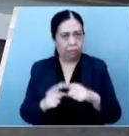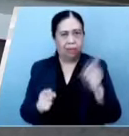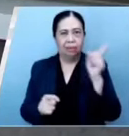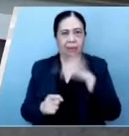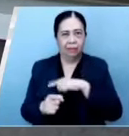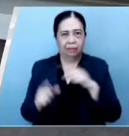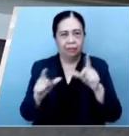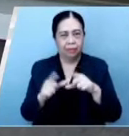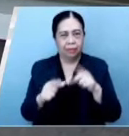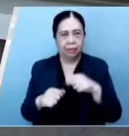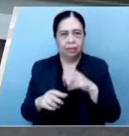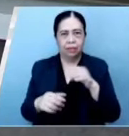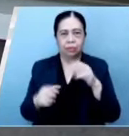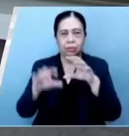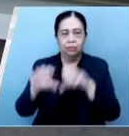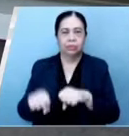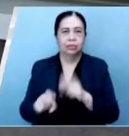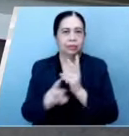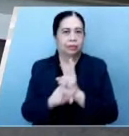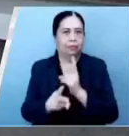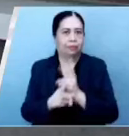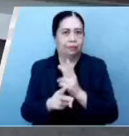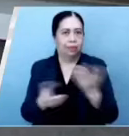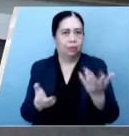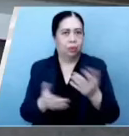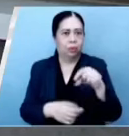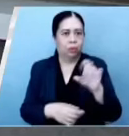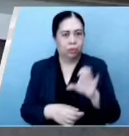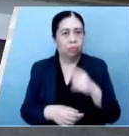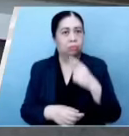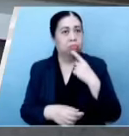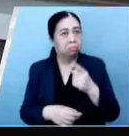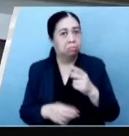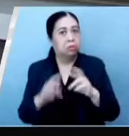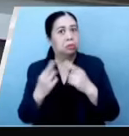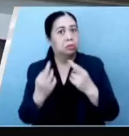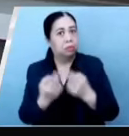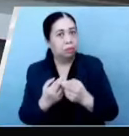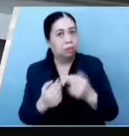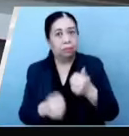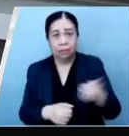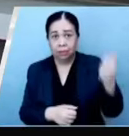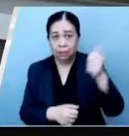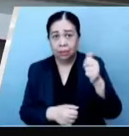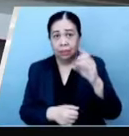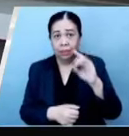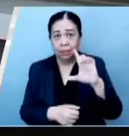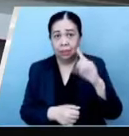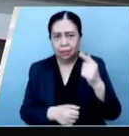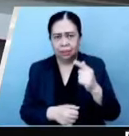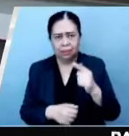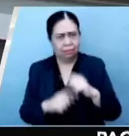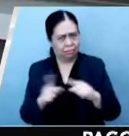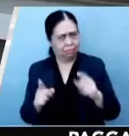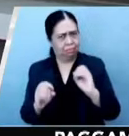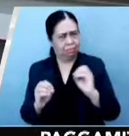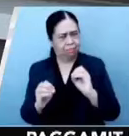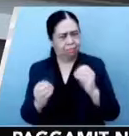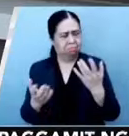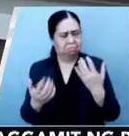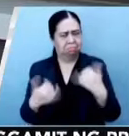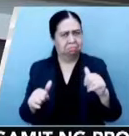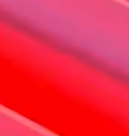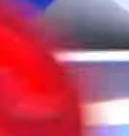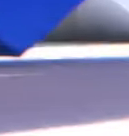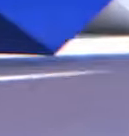sa Quezon City. At ang may-ari niya nagpakilala pang kamag-anak ng Interior Secretary, pero walang lusot. Nakatutok si